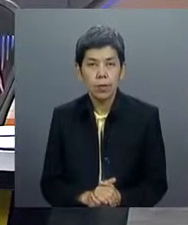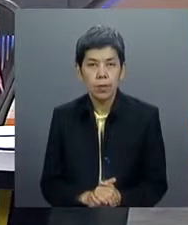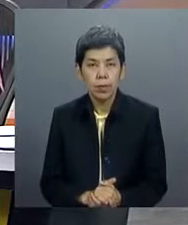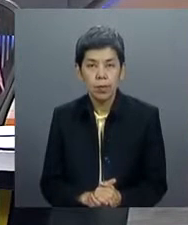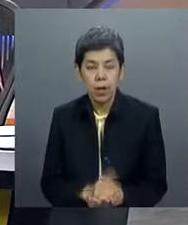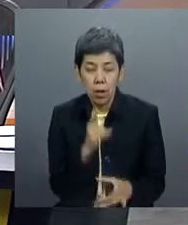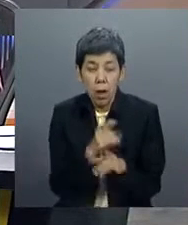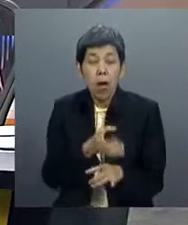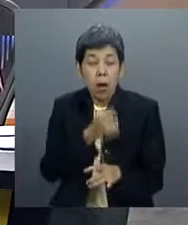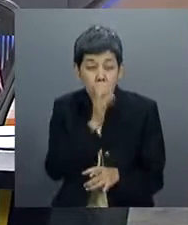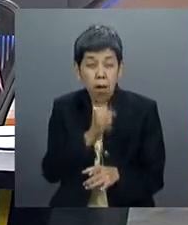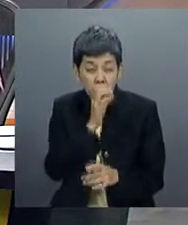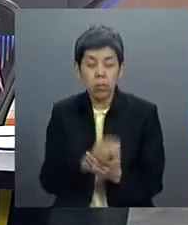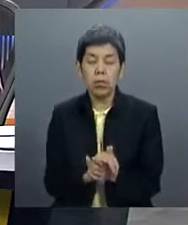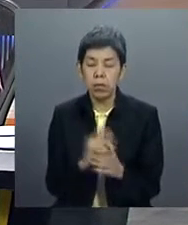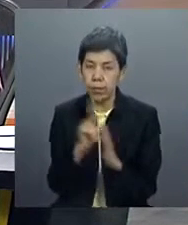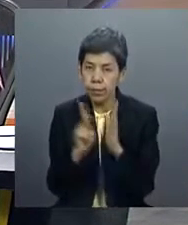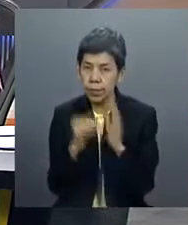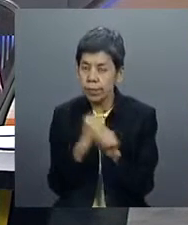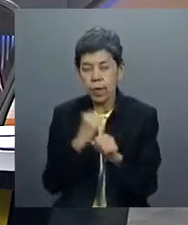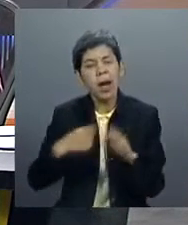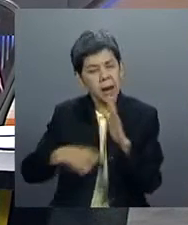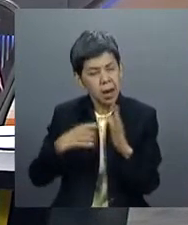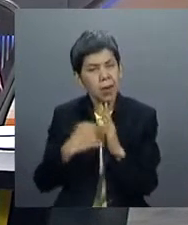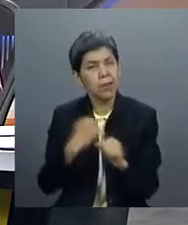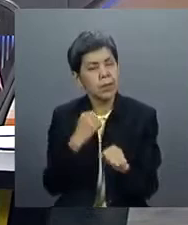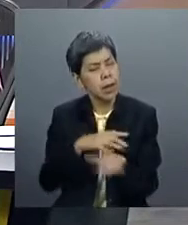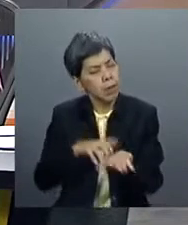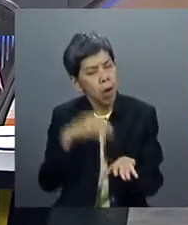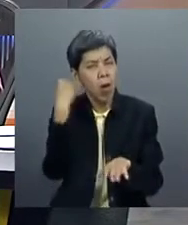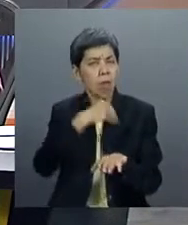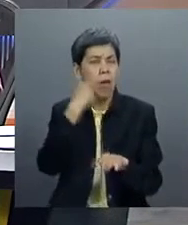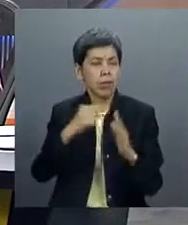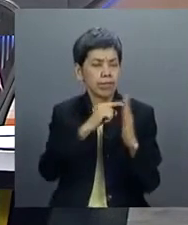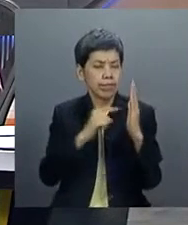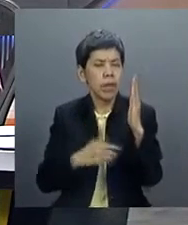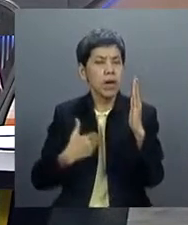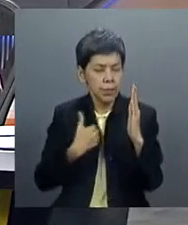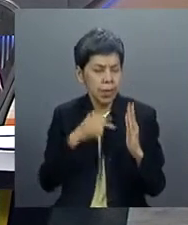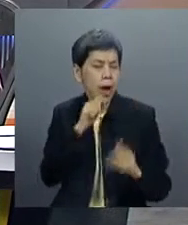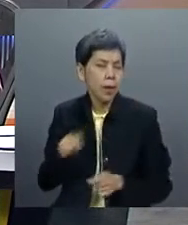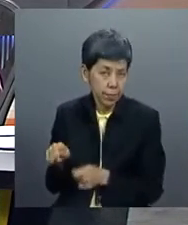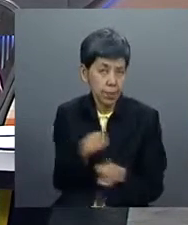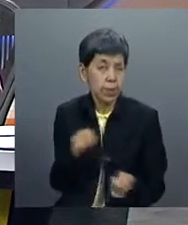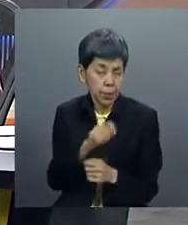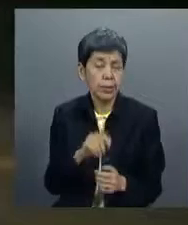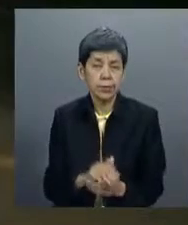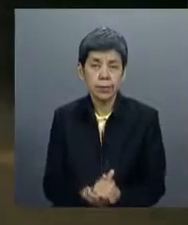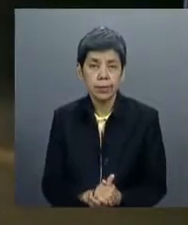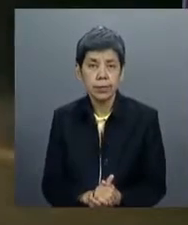เมาแล้วขับและขับรถเร็วเกินกฎหมายกำหนดยังเป็นสาเหตุหลักของการเกิดอุบัติเหตุในหลายพื้นที่ในช่วงเทศกาลสงกรานต์ปีนี้